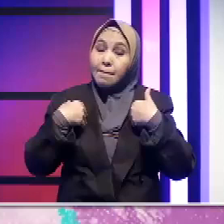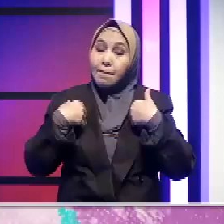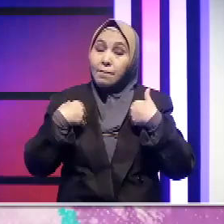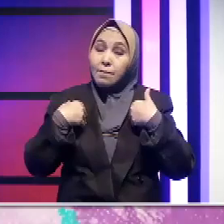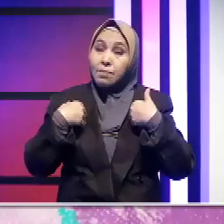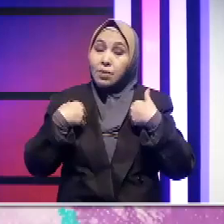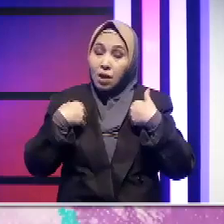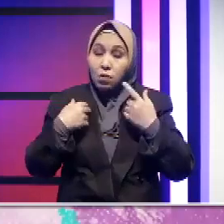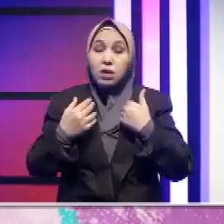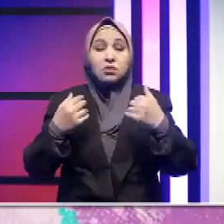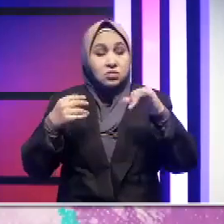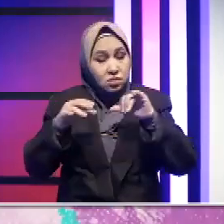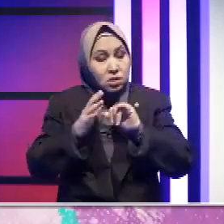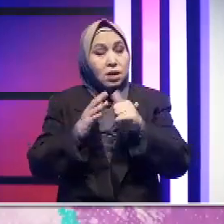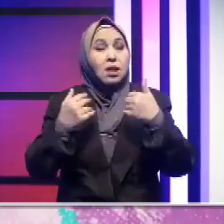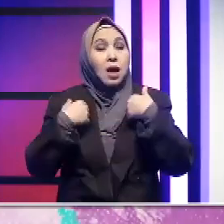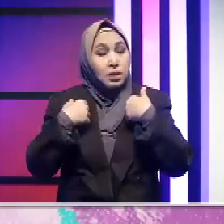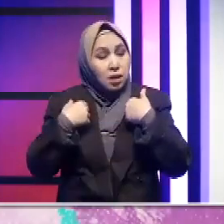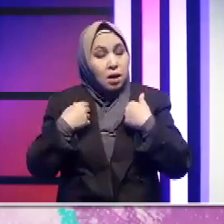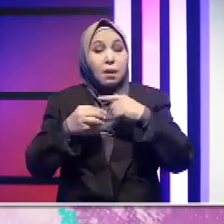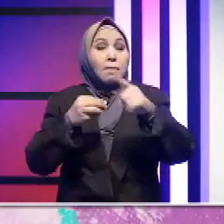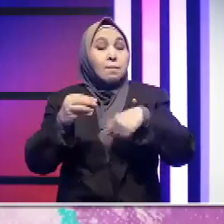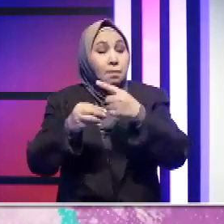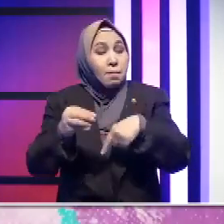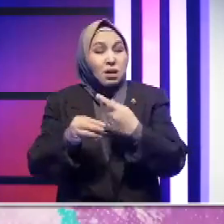it is counted income sold